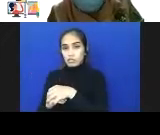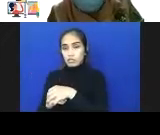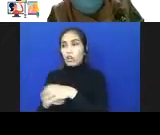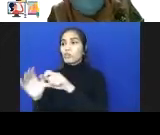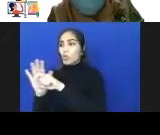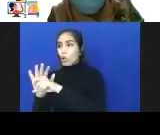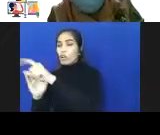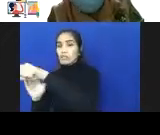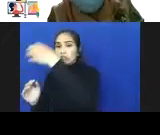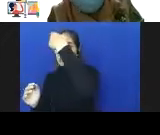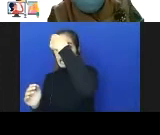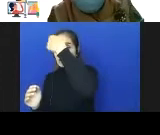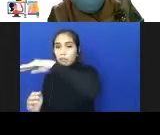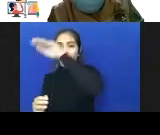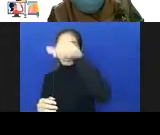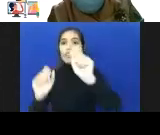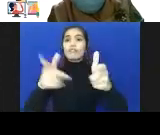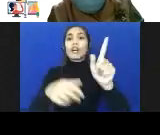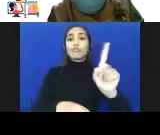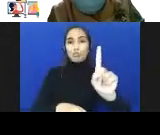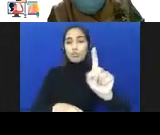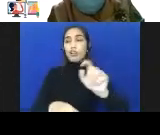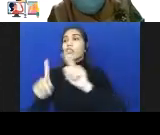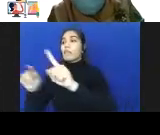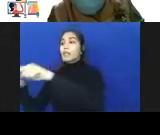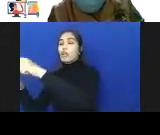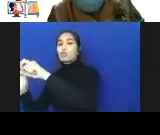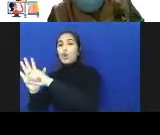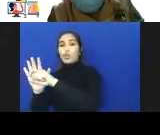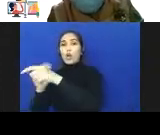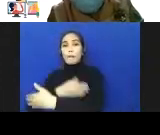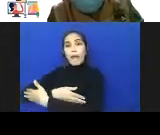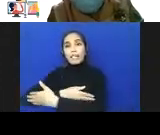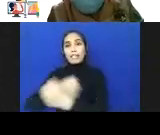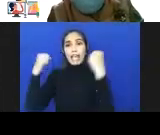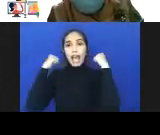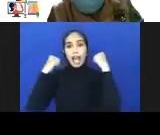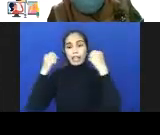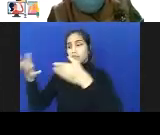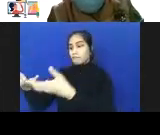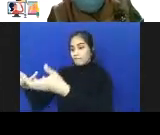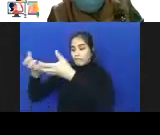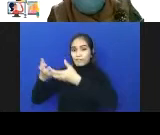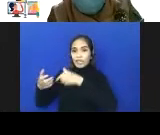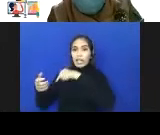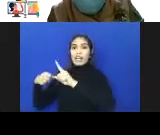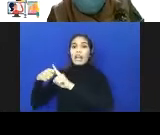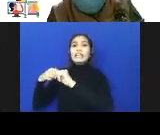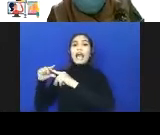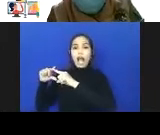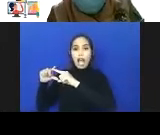sehat, bayi muda terutama, dia akan masuk ke KIA. Tapi kalau yang sudah 2 bulan ke atas, dia akan masuk ke ruang